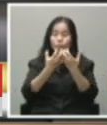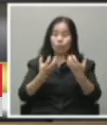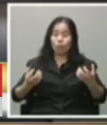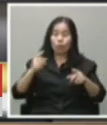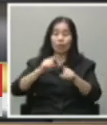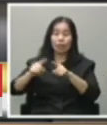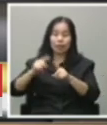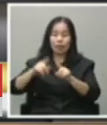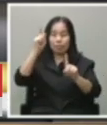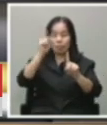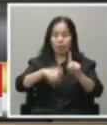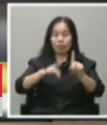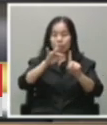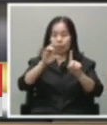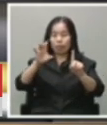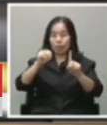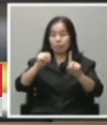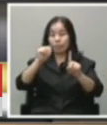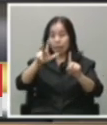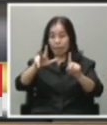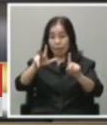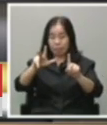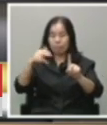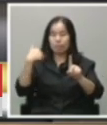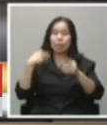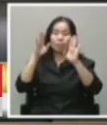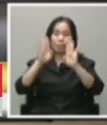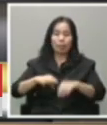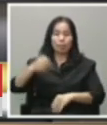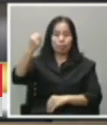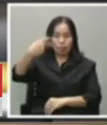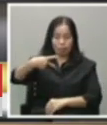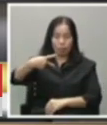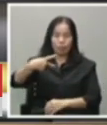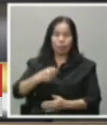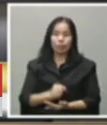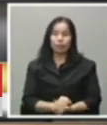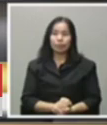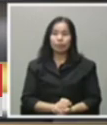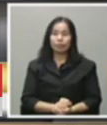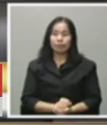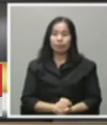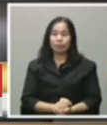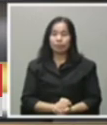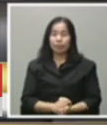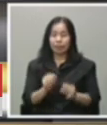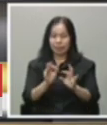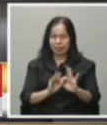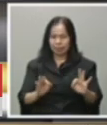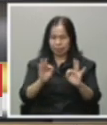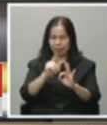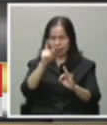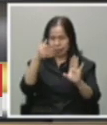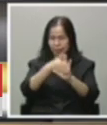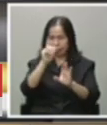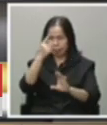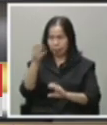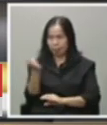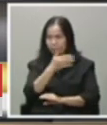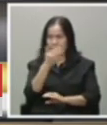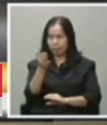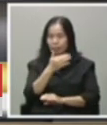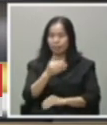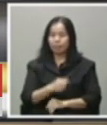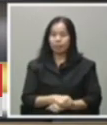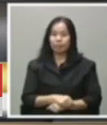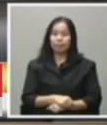จำนวน 1,843 มี2แบบอันนี้สำคัญนะครับขออนุญาตอีกอันนึงครับเอาง่ายๆตัวนี้ก็ได้